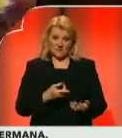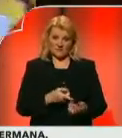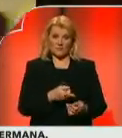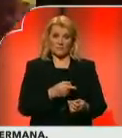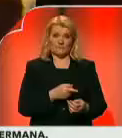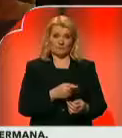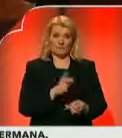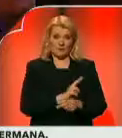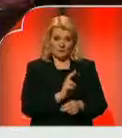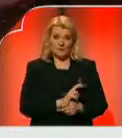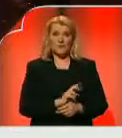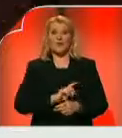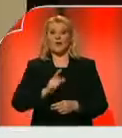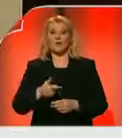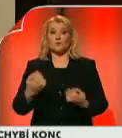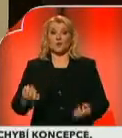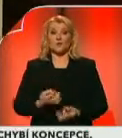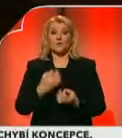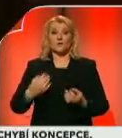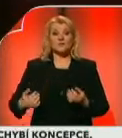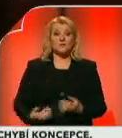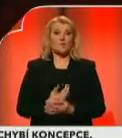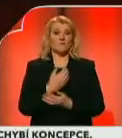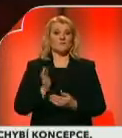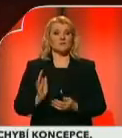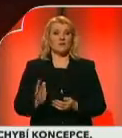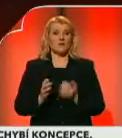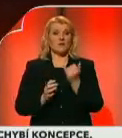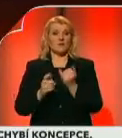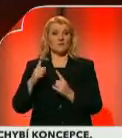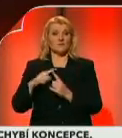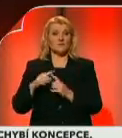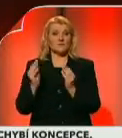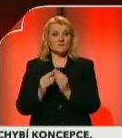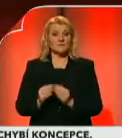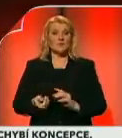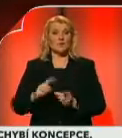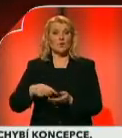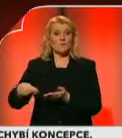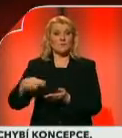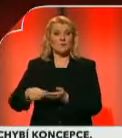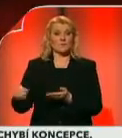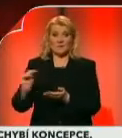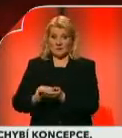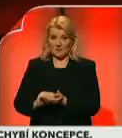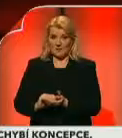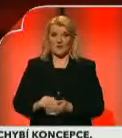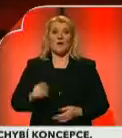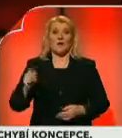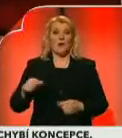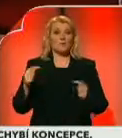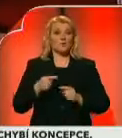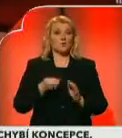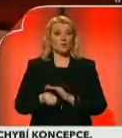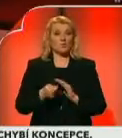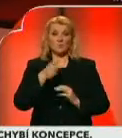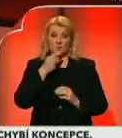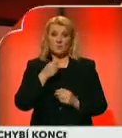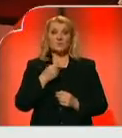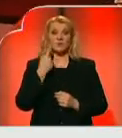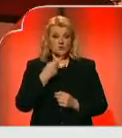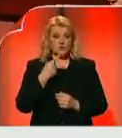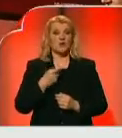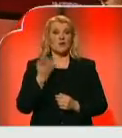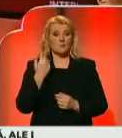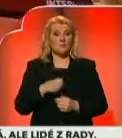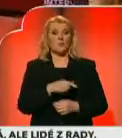málo. Ale druhá věc je správa nových IT systémů na výplatu dávek. A tam podle protikorupční policie stát platil, a ne málo. Už teď si mohly